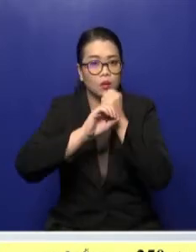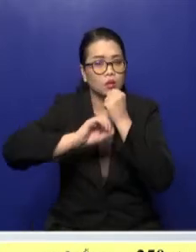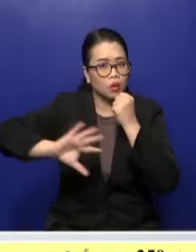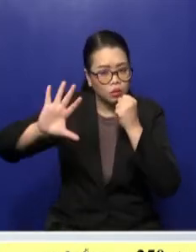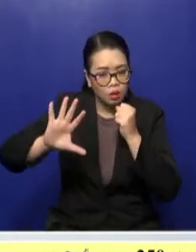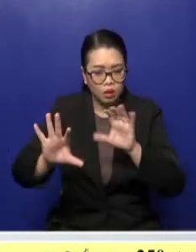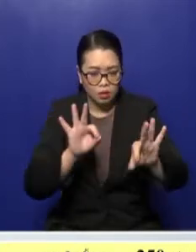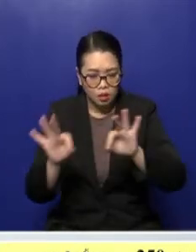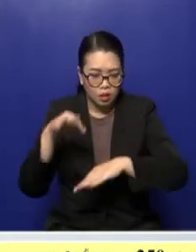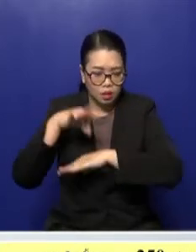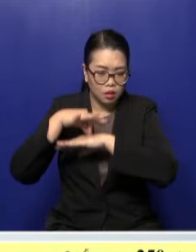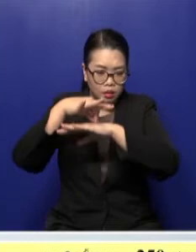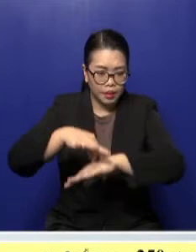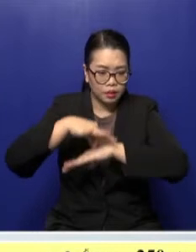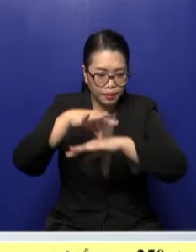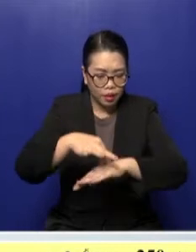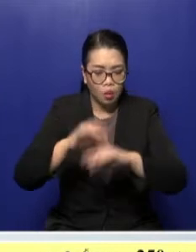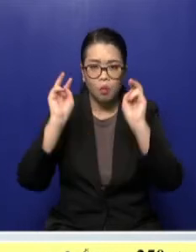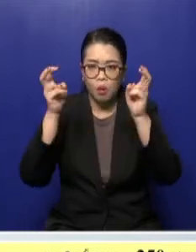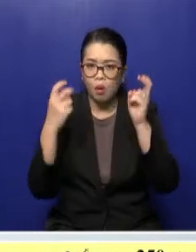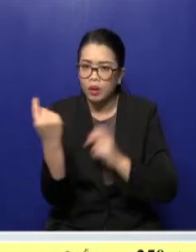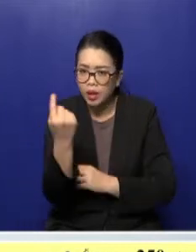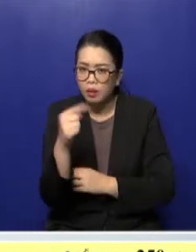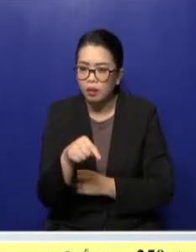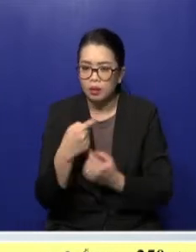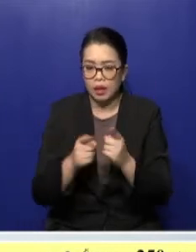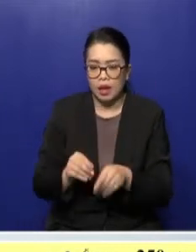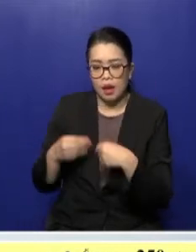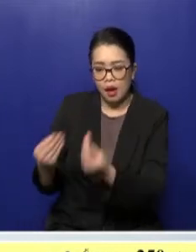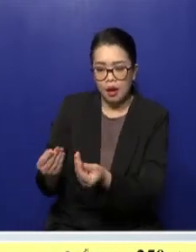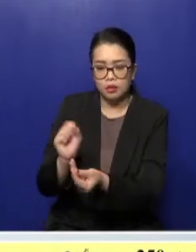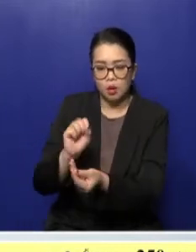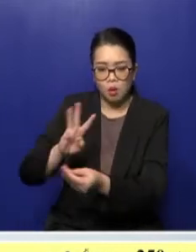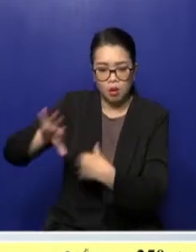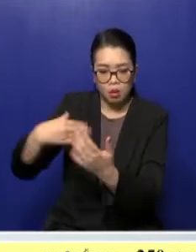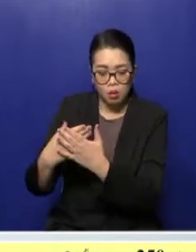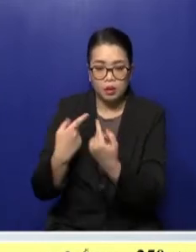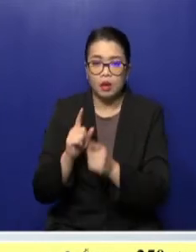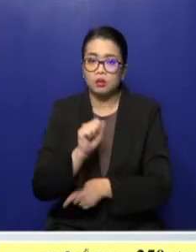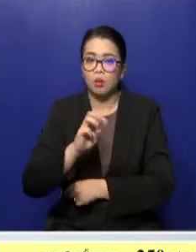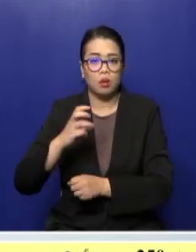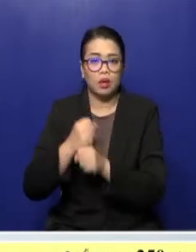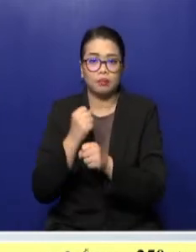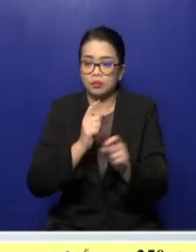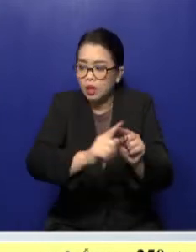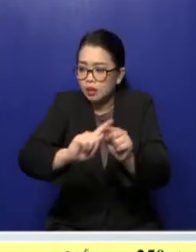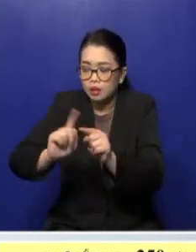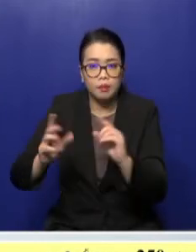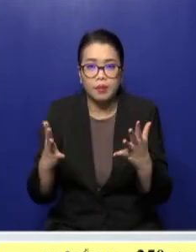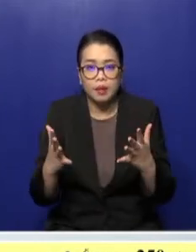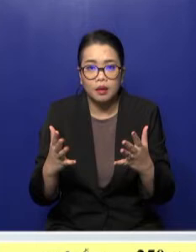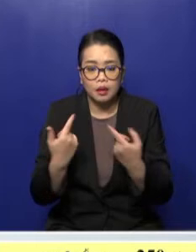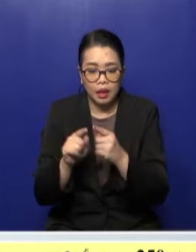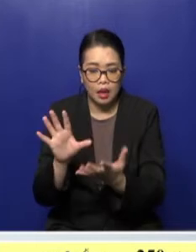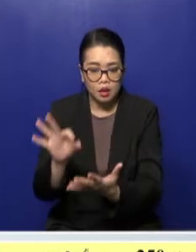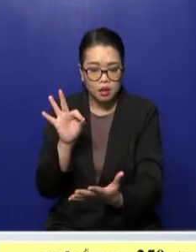ขอให้ลูกเฉพาะเรื่องหรืออย่างเดียวก็ไม่ได้ให้ผู้ที่สภาทำอย่างอื่นเลยนะครับ